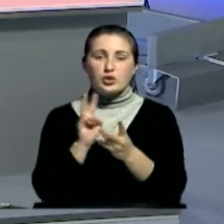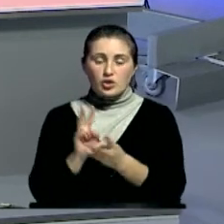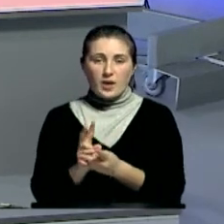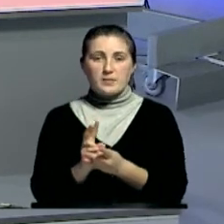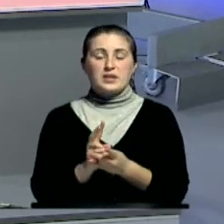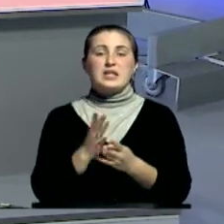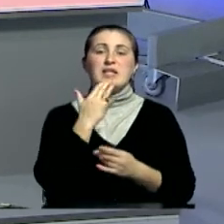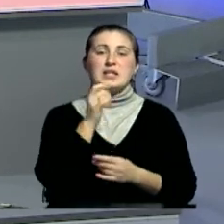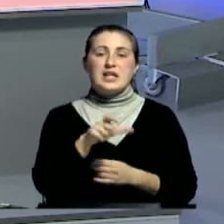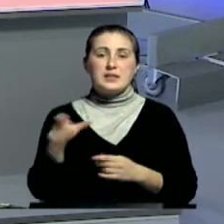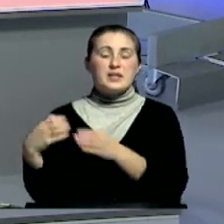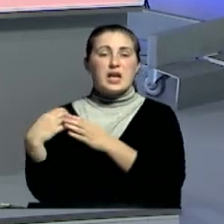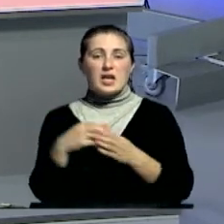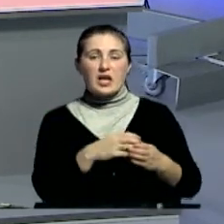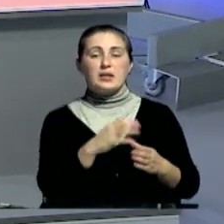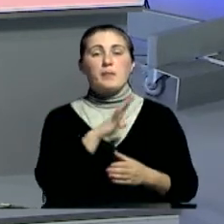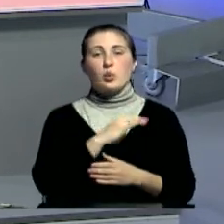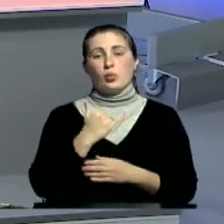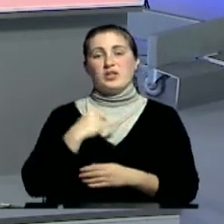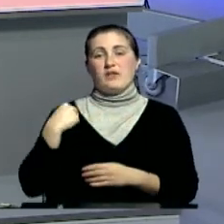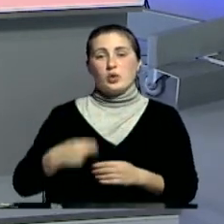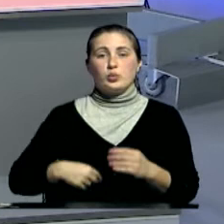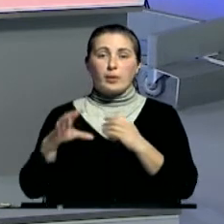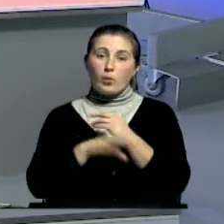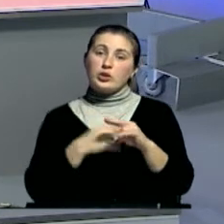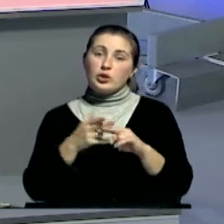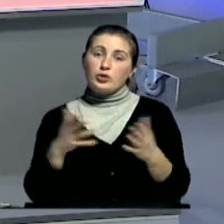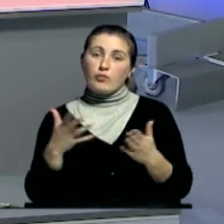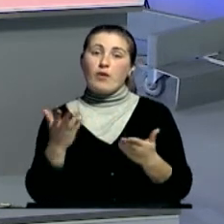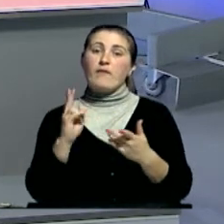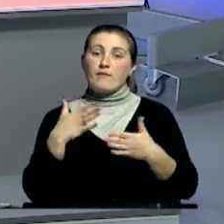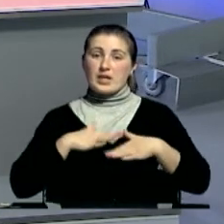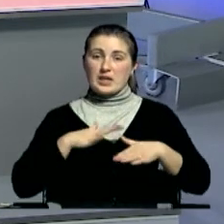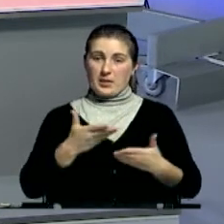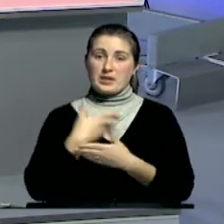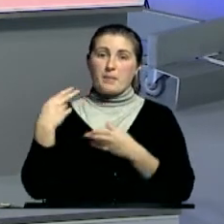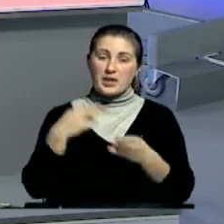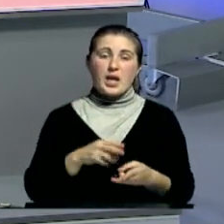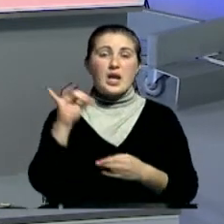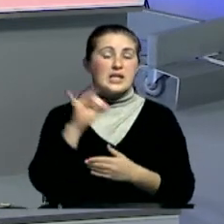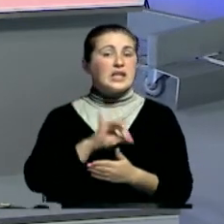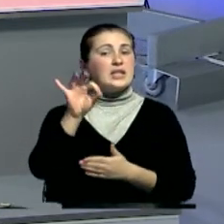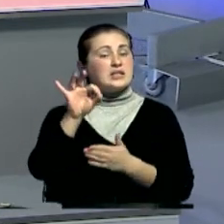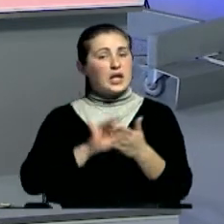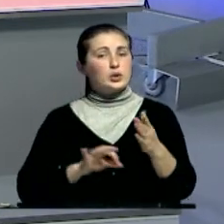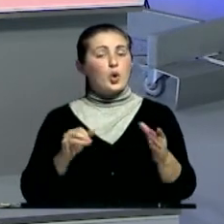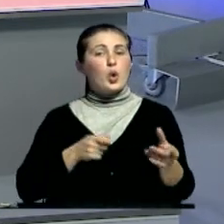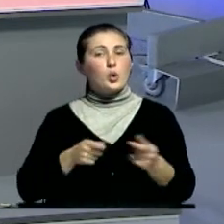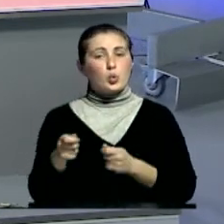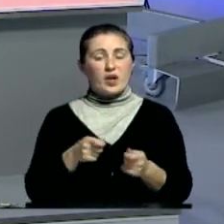Встречаемся с иностранными делегациями. Вот были у нас французы, после чего они, кстати, в Крым к нам приехали. И сразу же